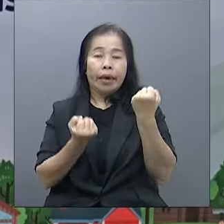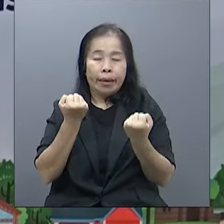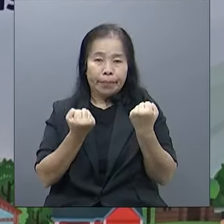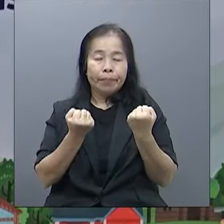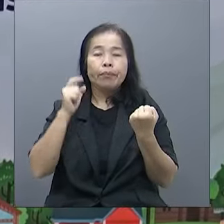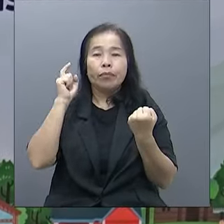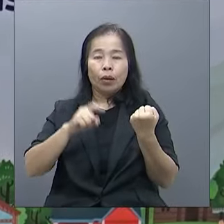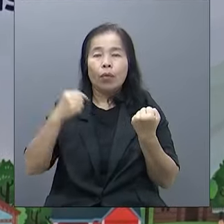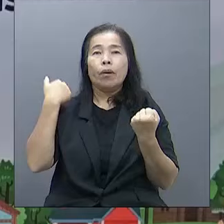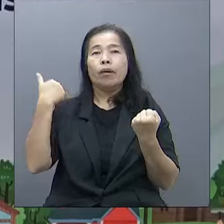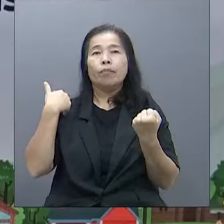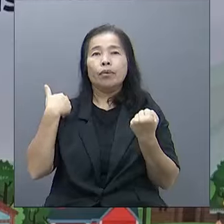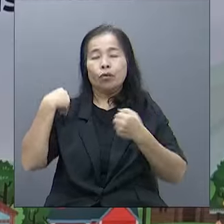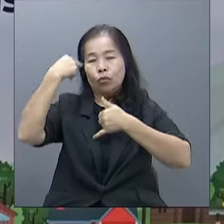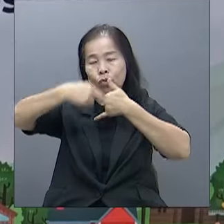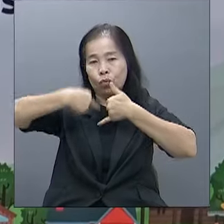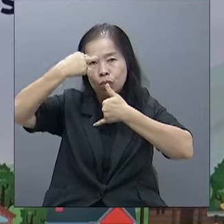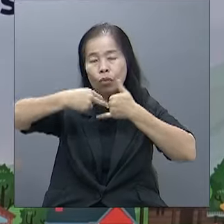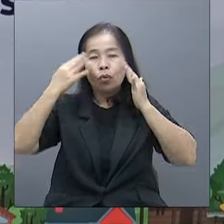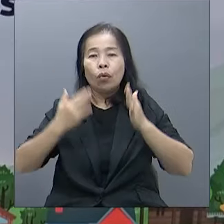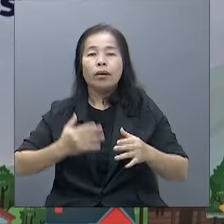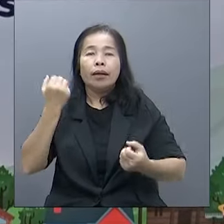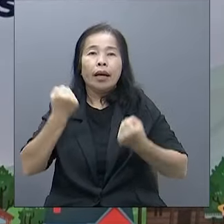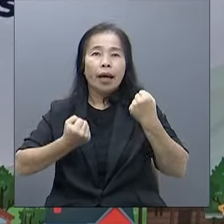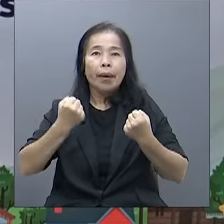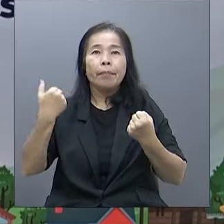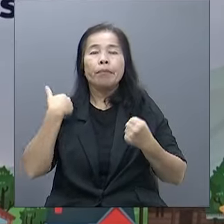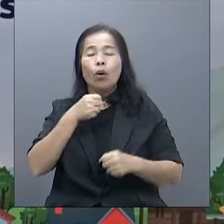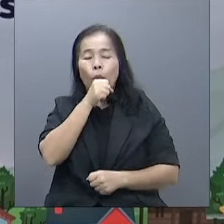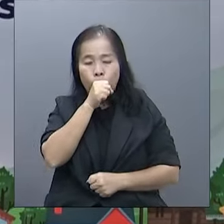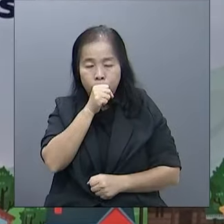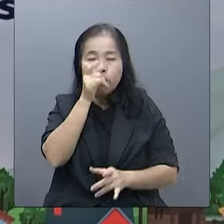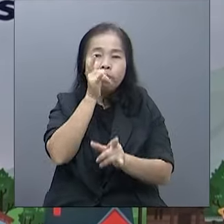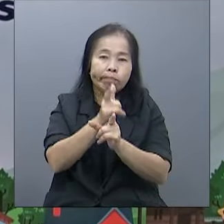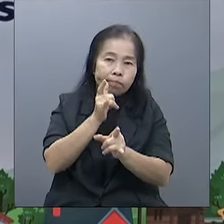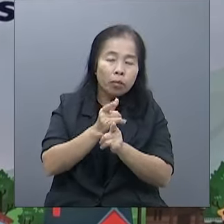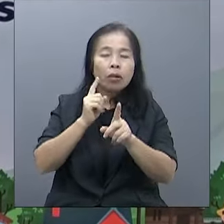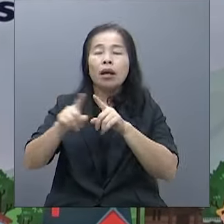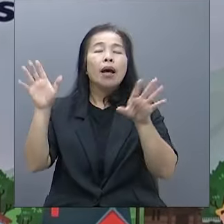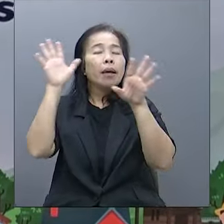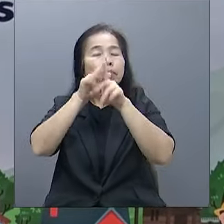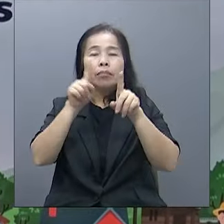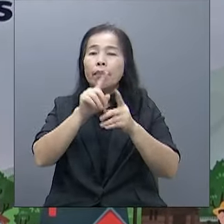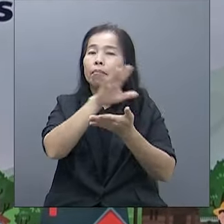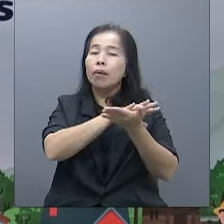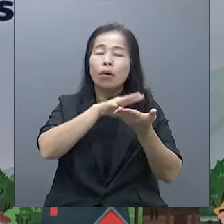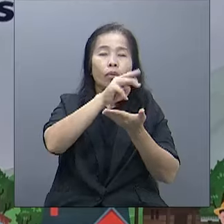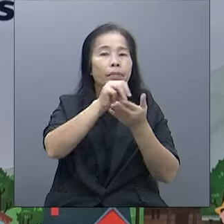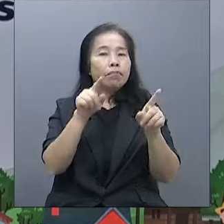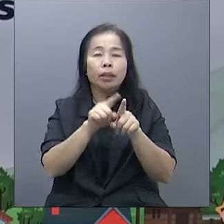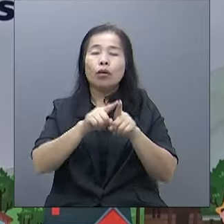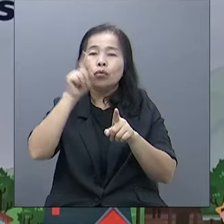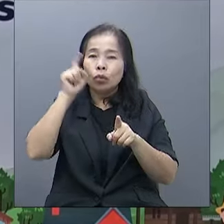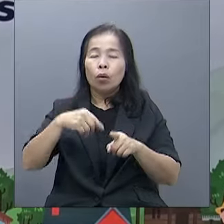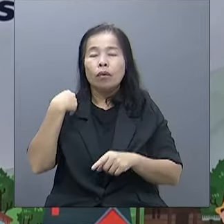เองก็มีการควบคุมมีการติดตาม GPS มีการตรวจระดับแอลกอฮอล์เช่นเดียวกับของมหาวิทยาลัยซึ่งมีการควบคุมการขับขี่ของผู้ขับนะ